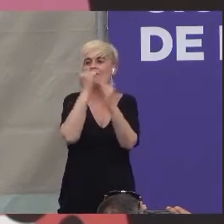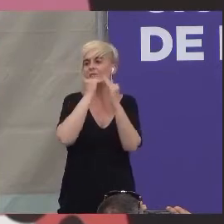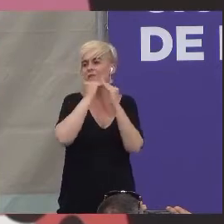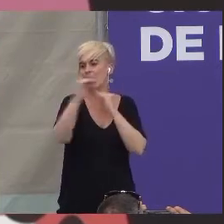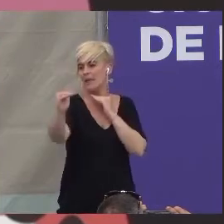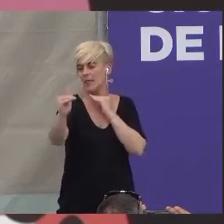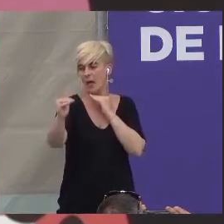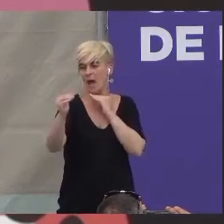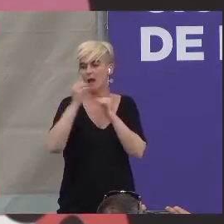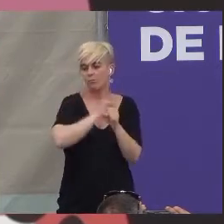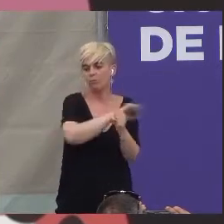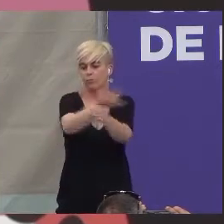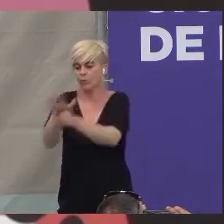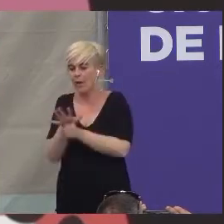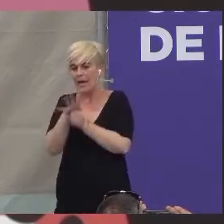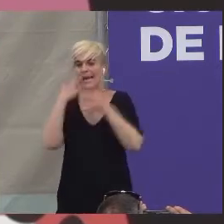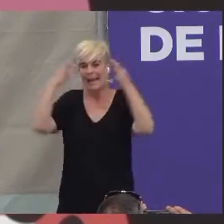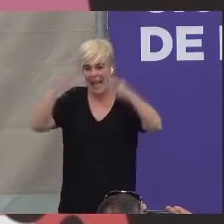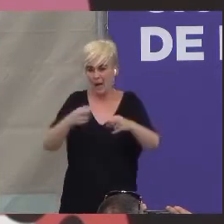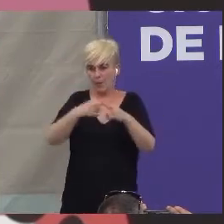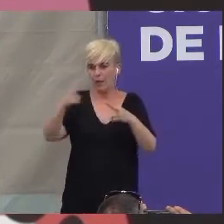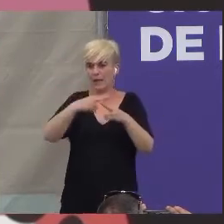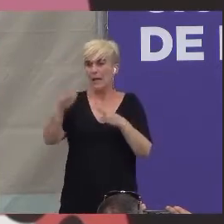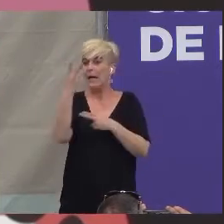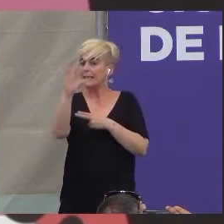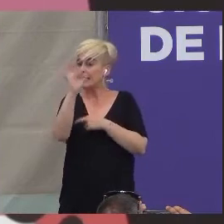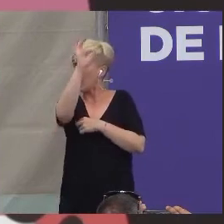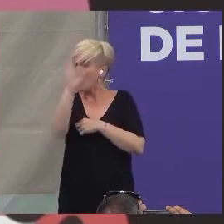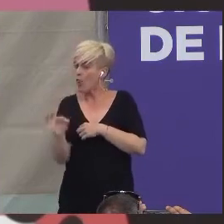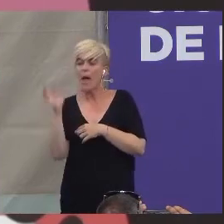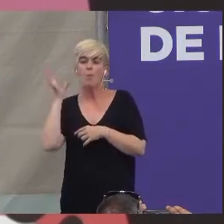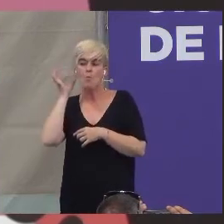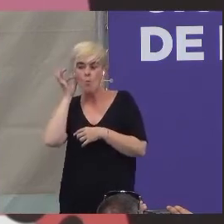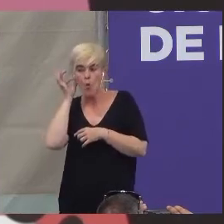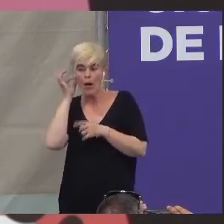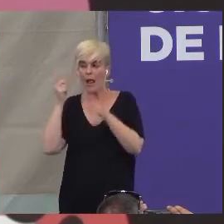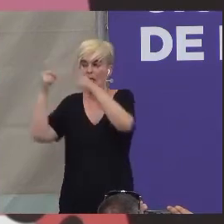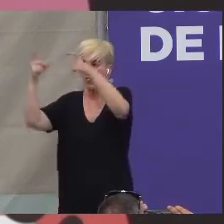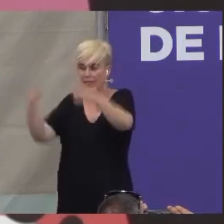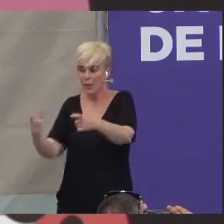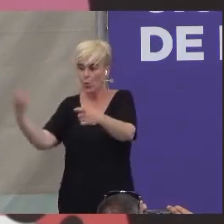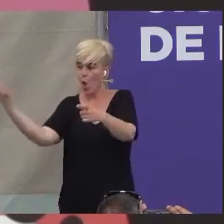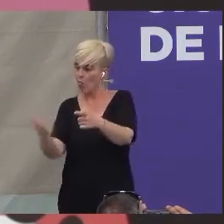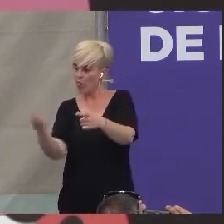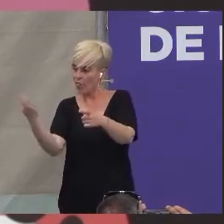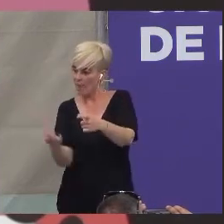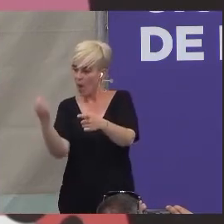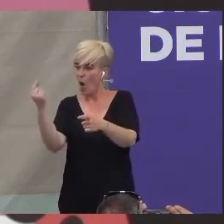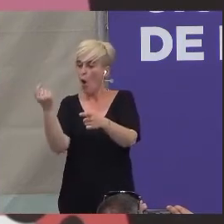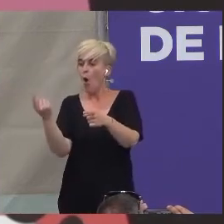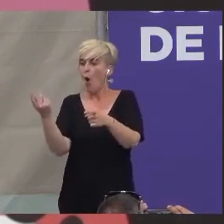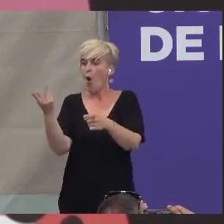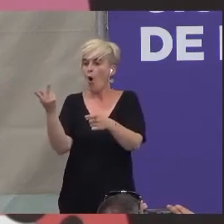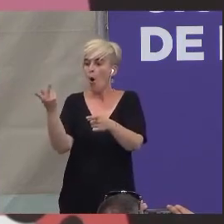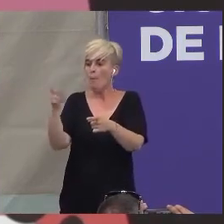política, com són, per exemple, tindre un 30% de dones per a poder validar un cercle o que hi hagi paritat per a que